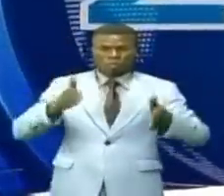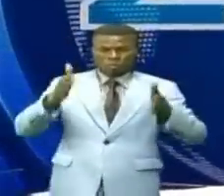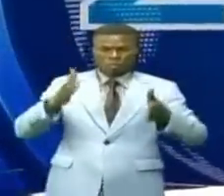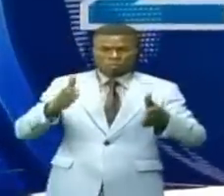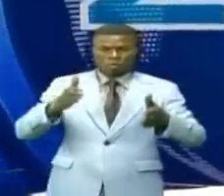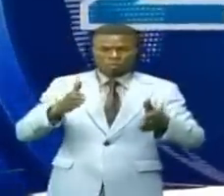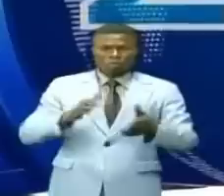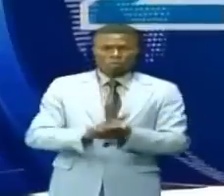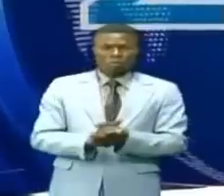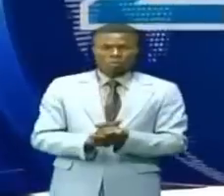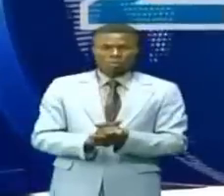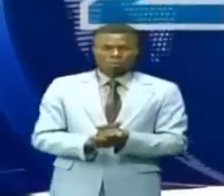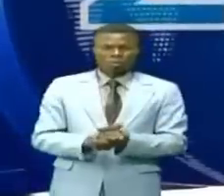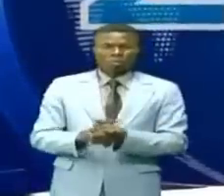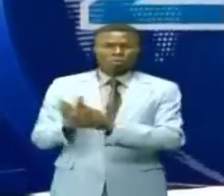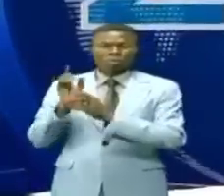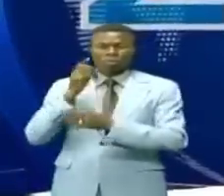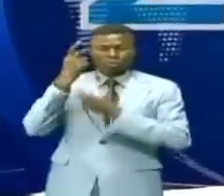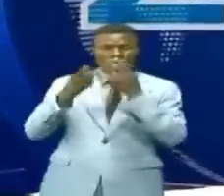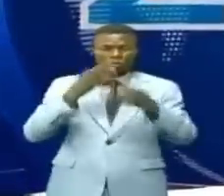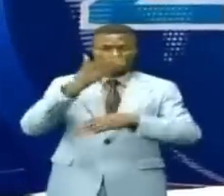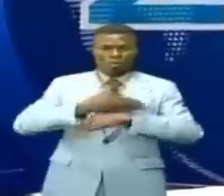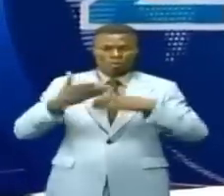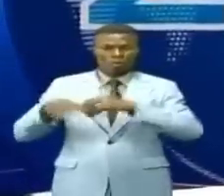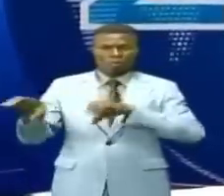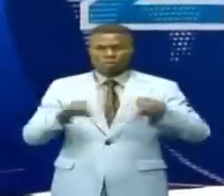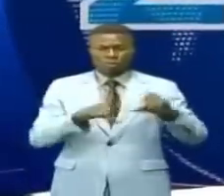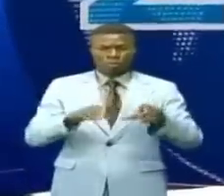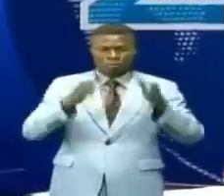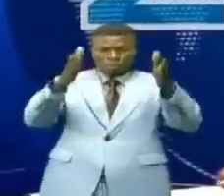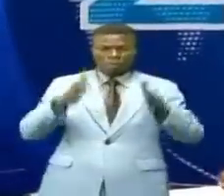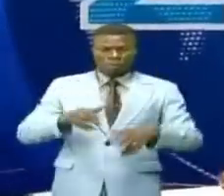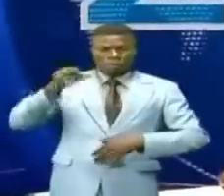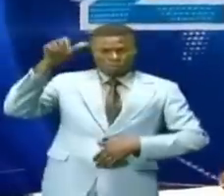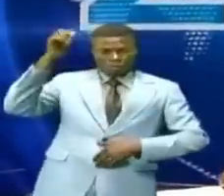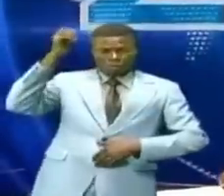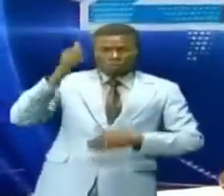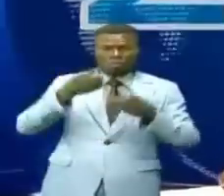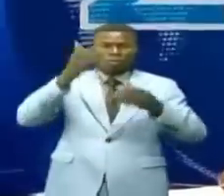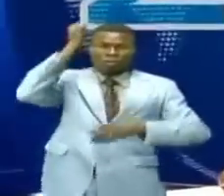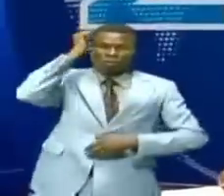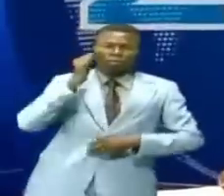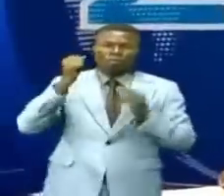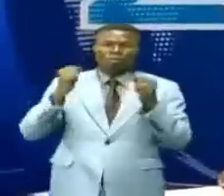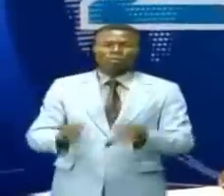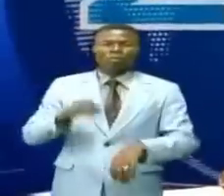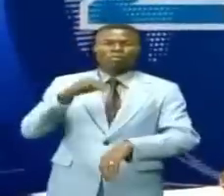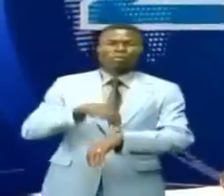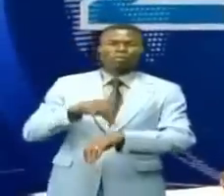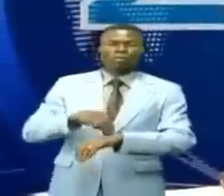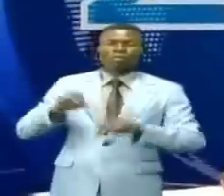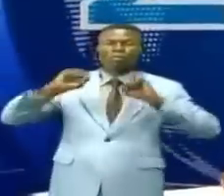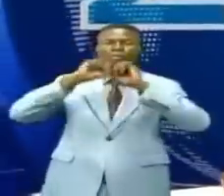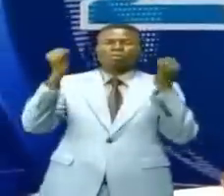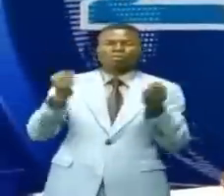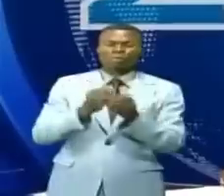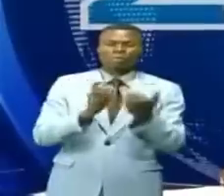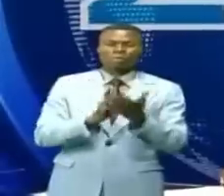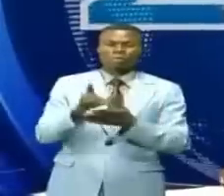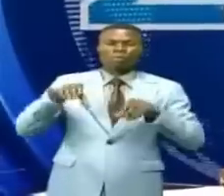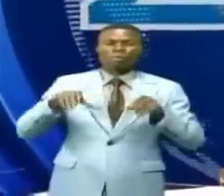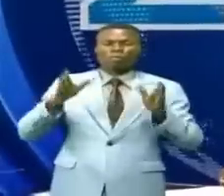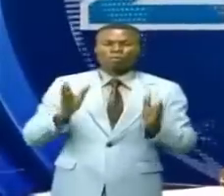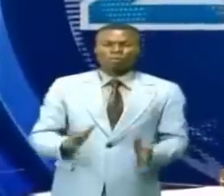de la récente mise en concession des activités conteneurs du port public de Matadi à la société de droit